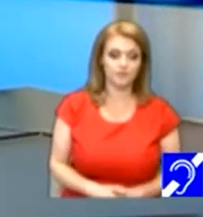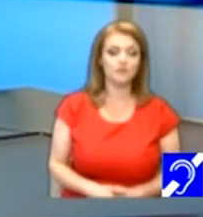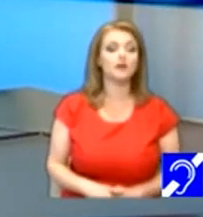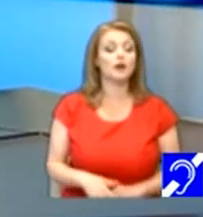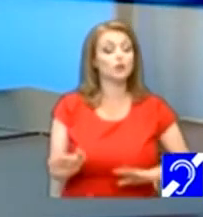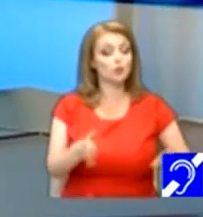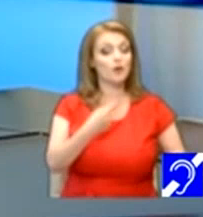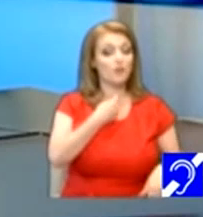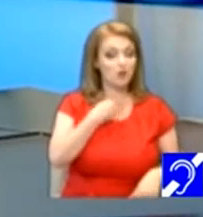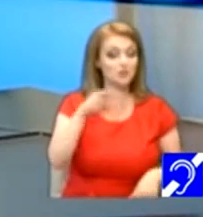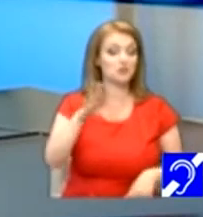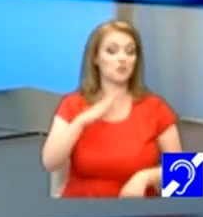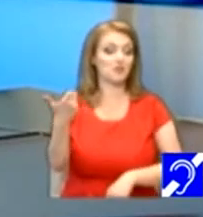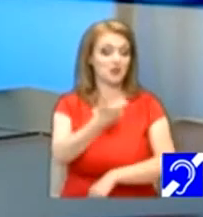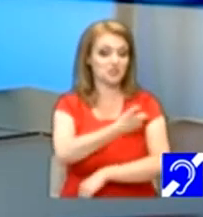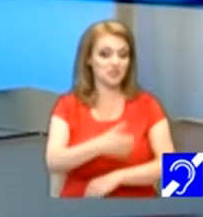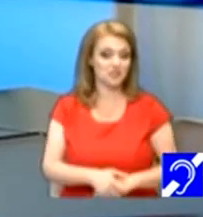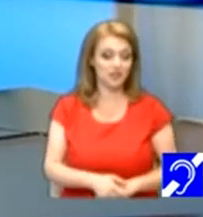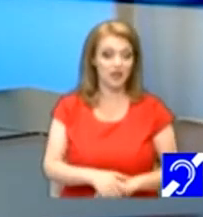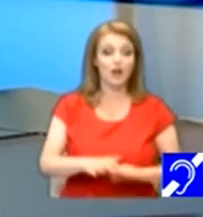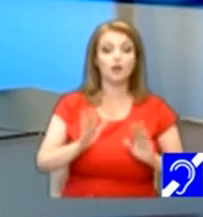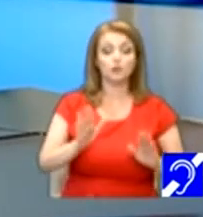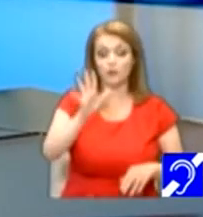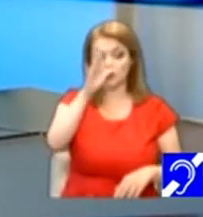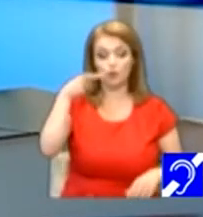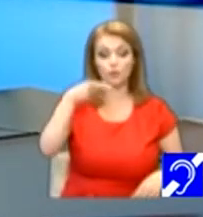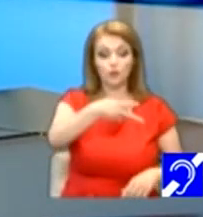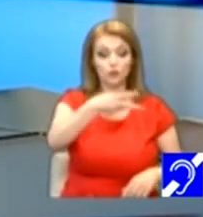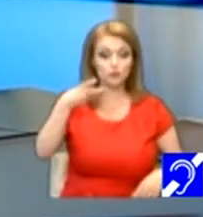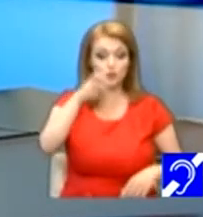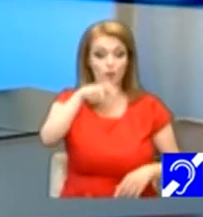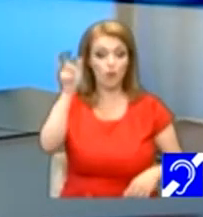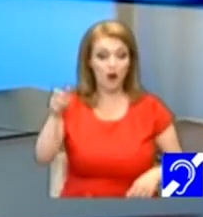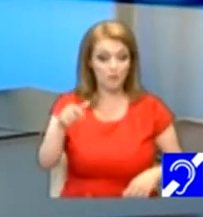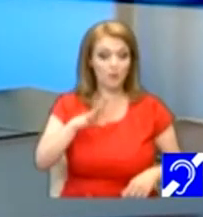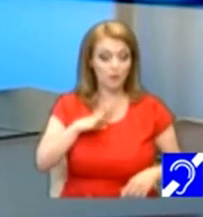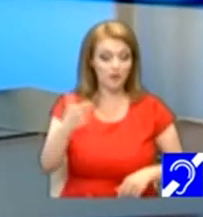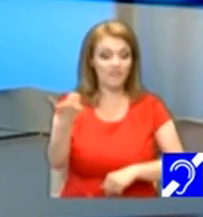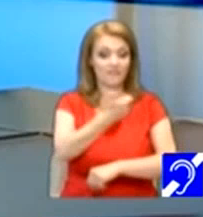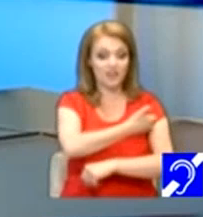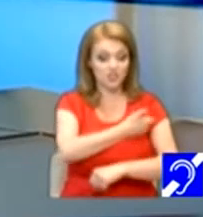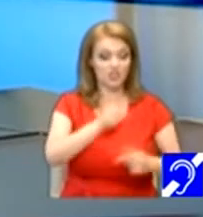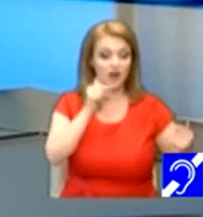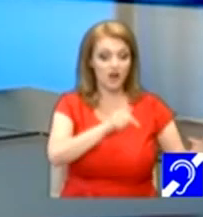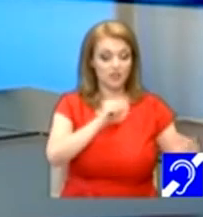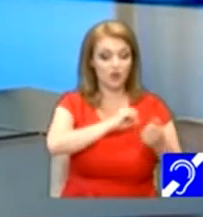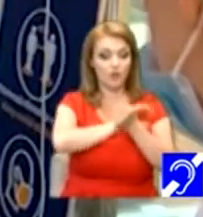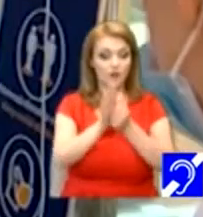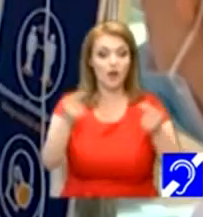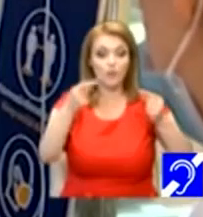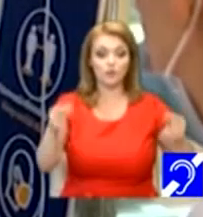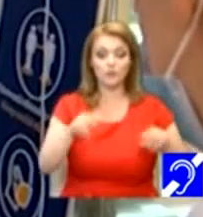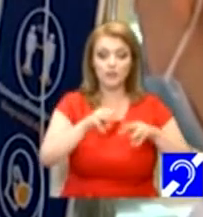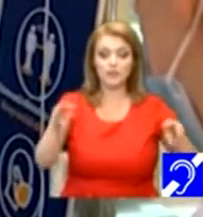după vot să se și imunizeze. Doar la Chișinău, peste 1.200 de alegători au primit serul anticovid. Potrivit